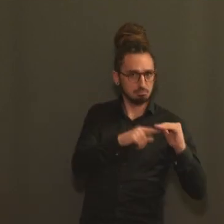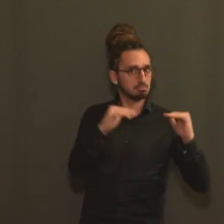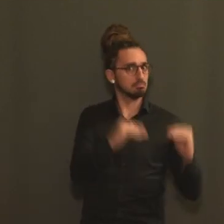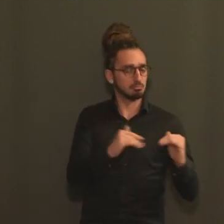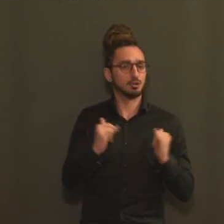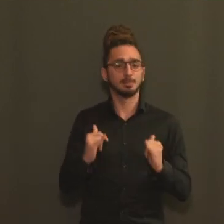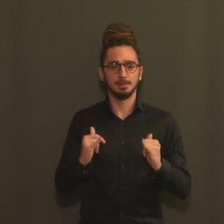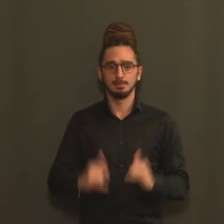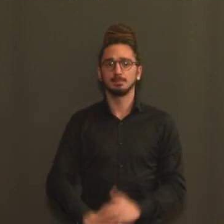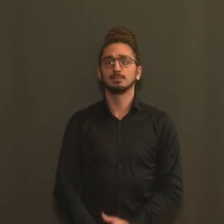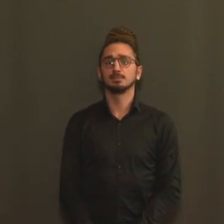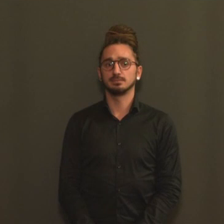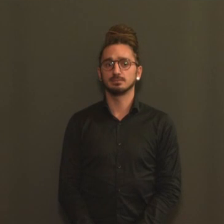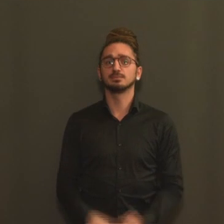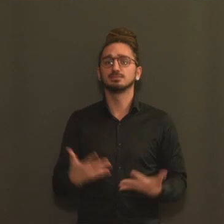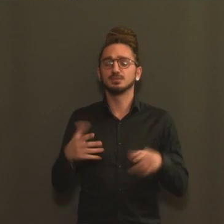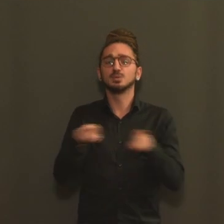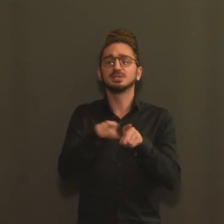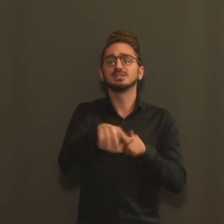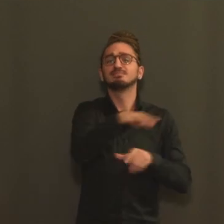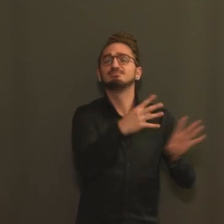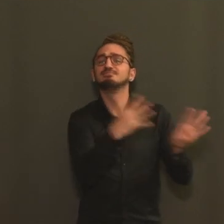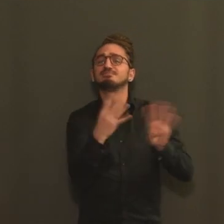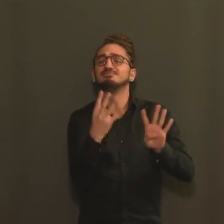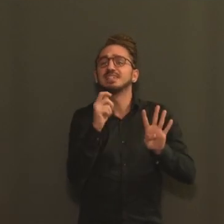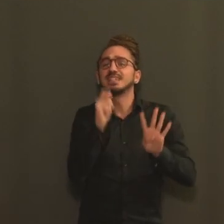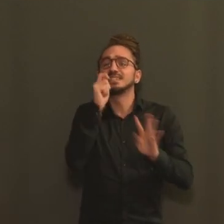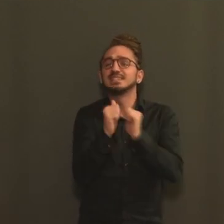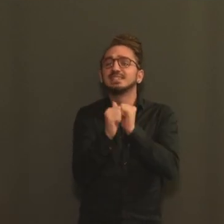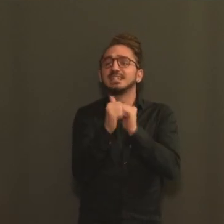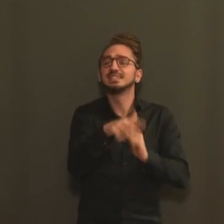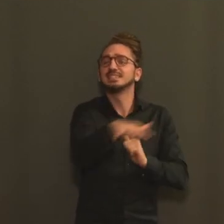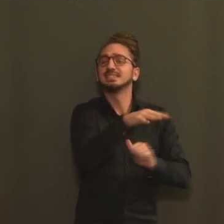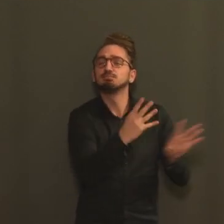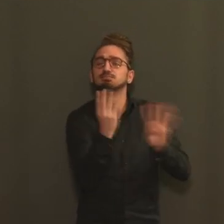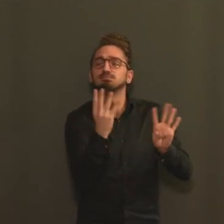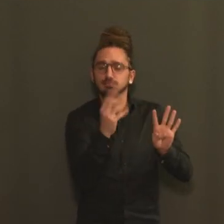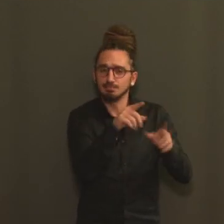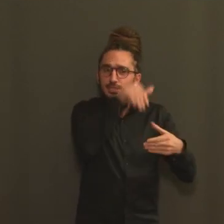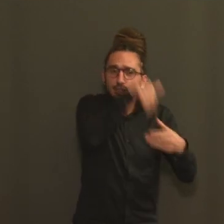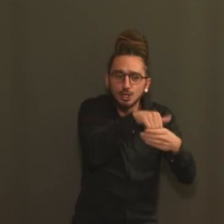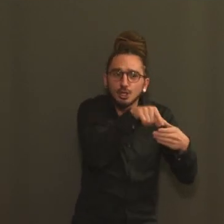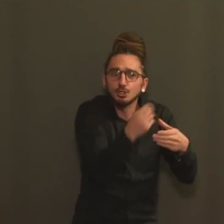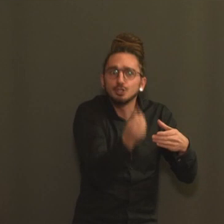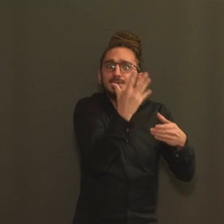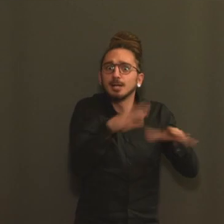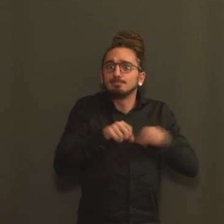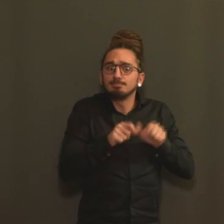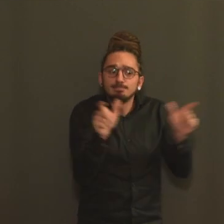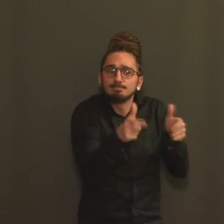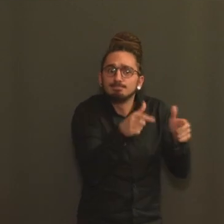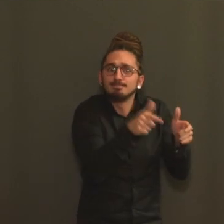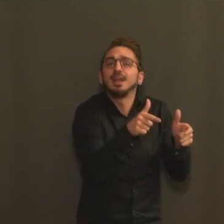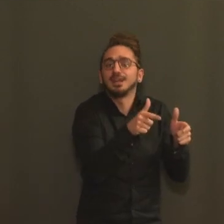tests positifs. Elle est très légère, il faut bien le dire, mais elle est constante. Et on part de 7,6% il y a une